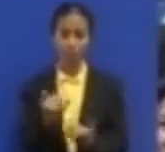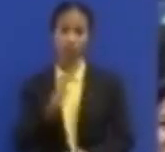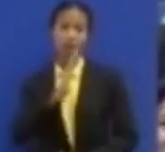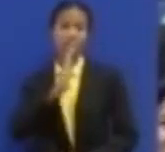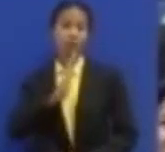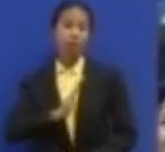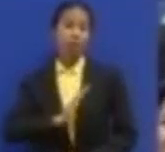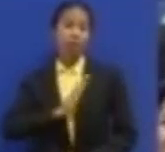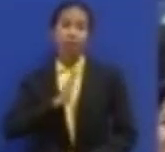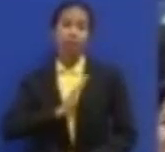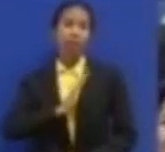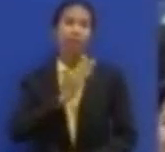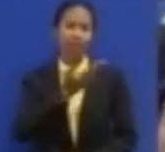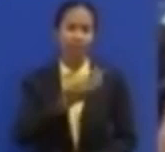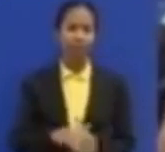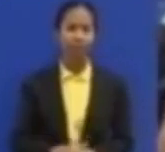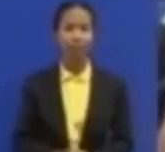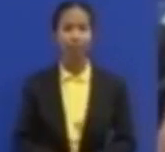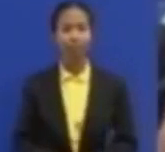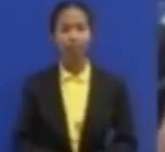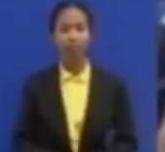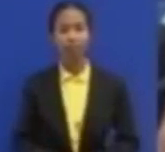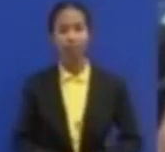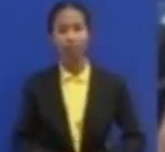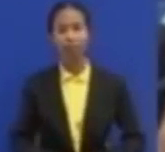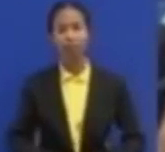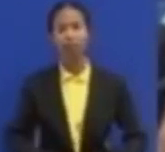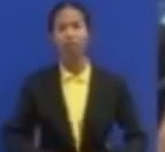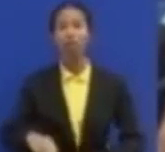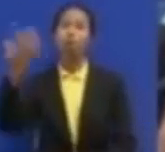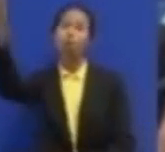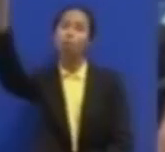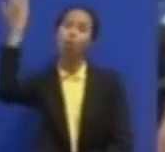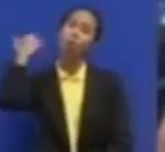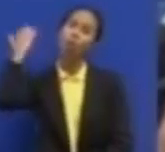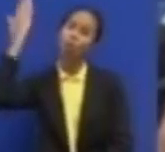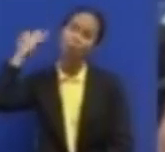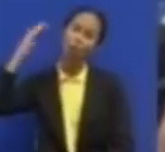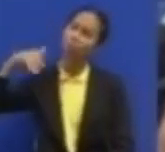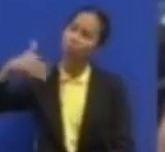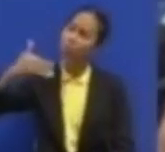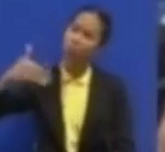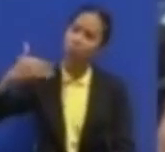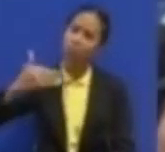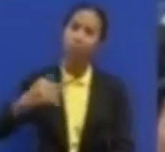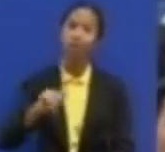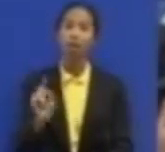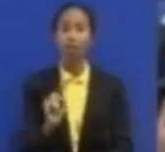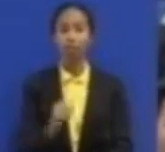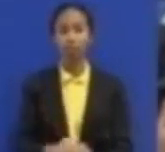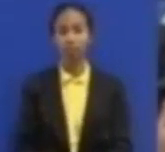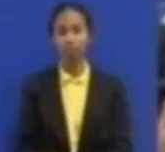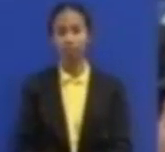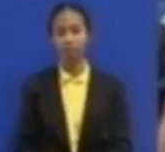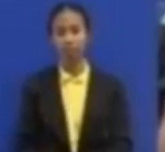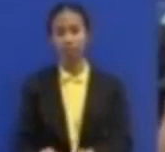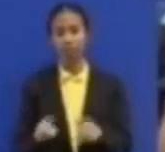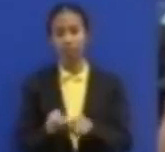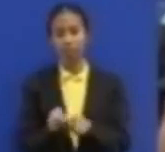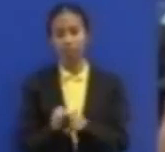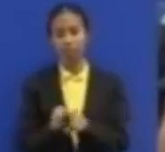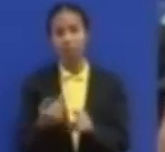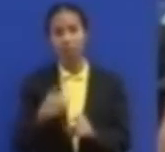ในวันนี้ยังไงก็ไม่ยอมเพราะตั้งแต่ไหนแต่ไรอยู่แล้วเป็นคนที่ดูเสมือนอ่อนนอกแต่แข็ง